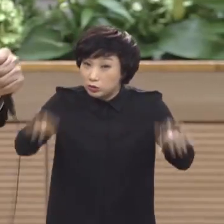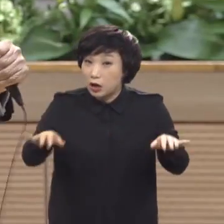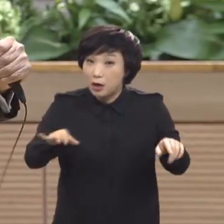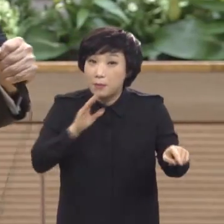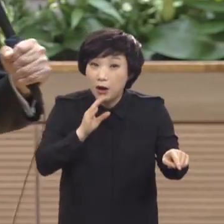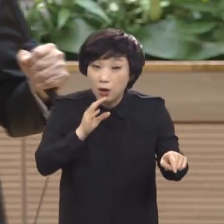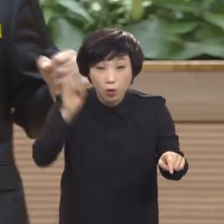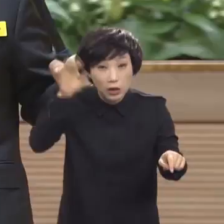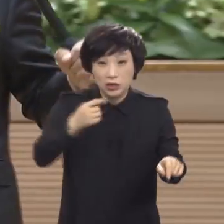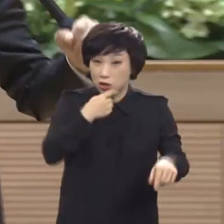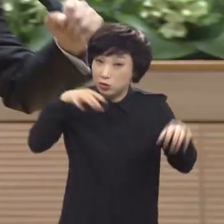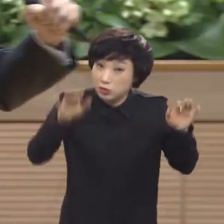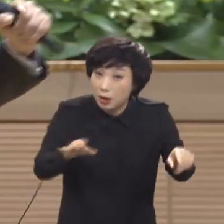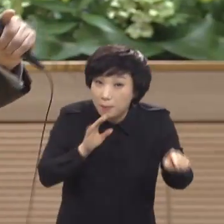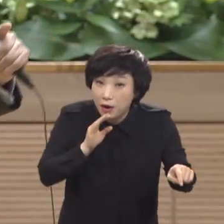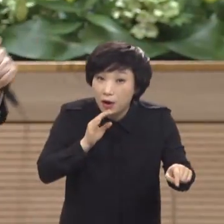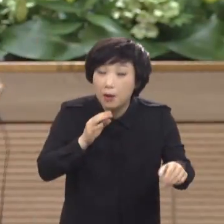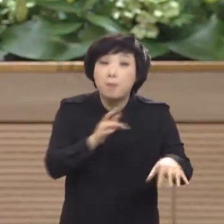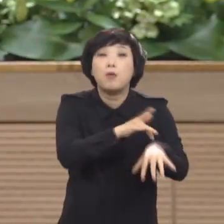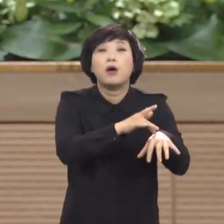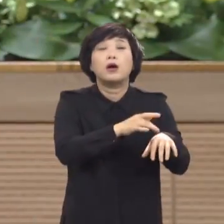때 하나님을